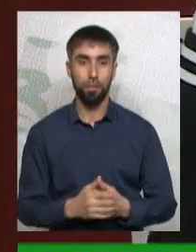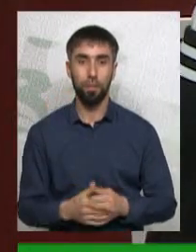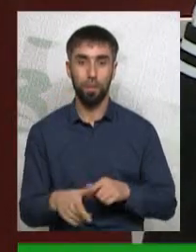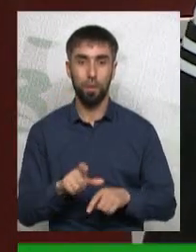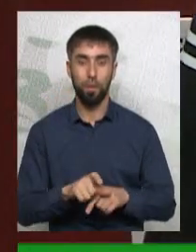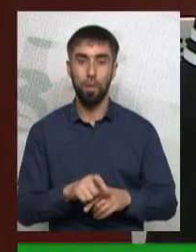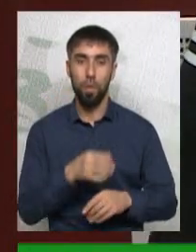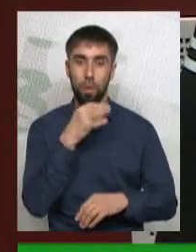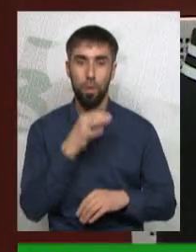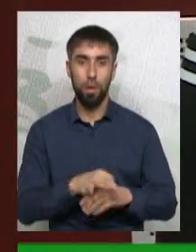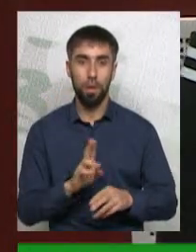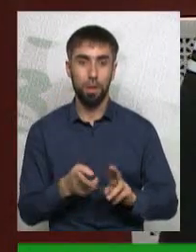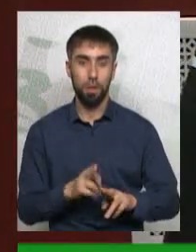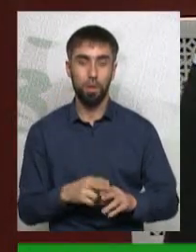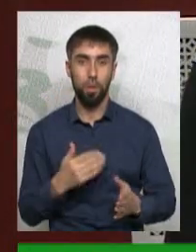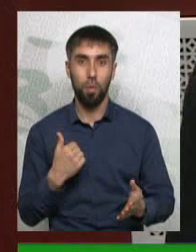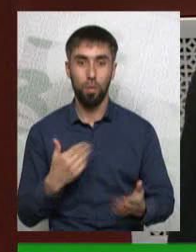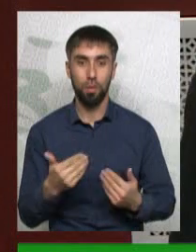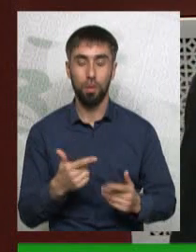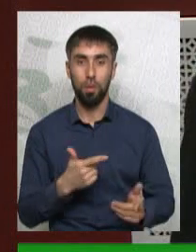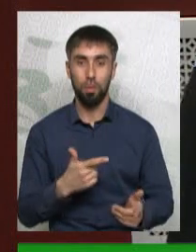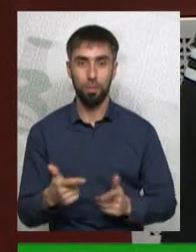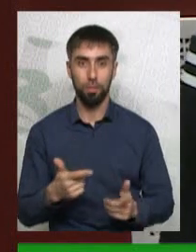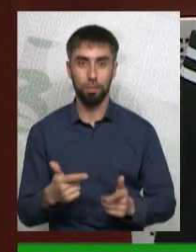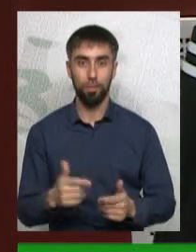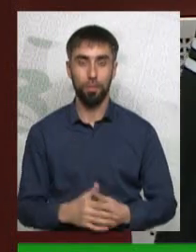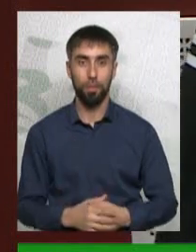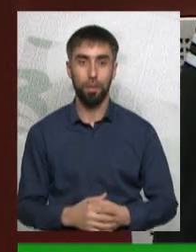очень ответственно к этому отнеслись, подготовили